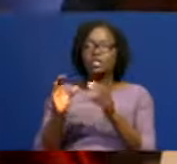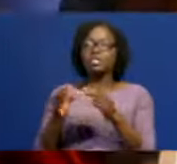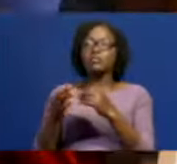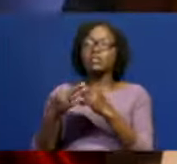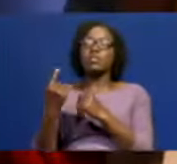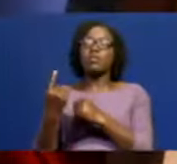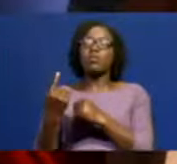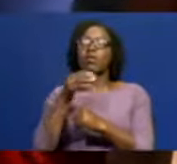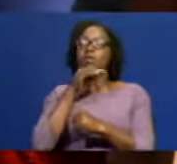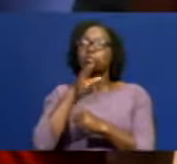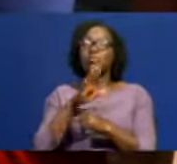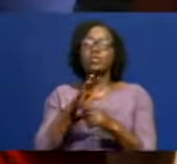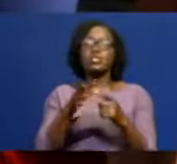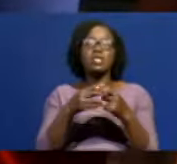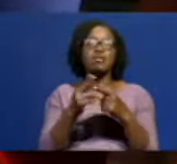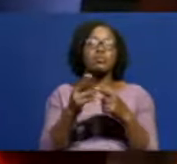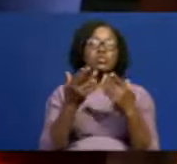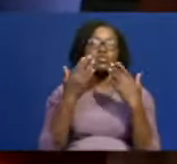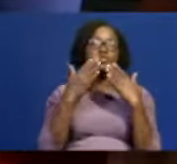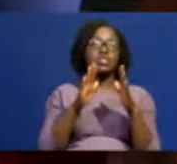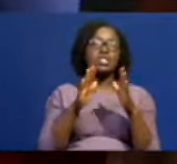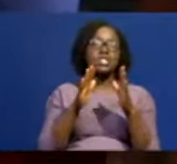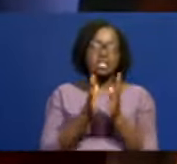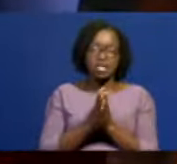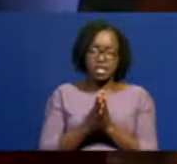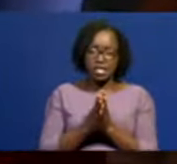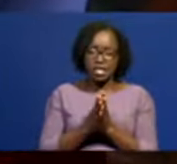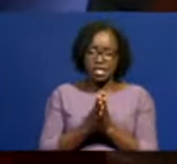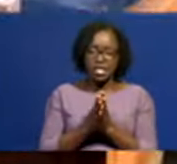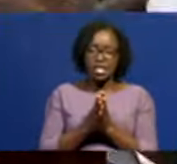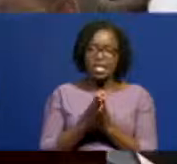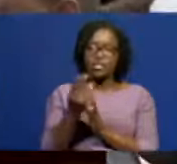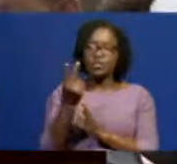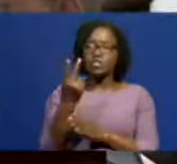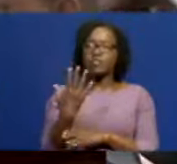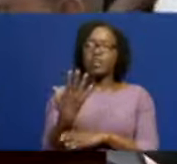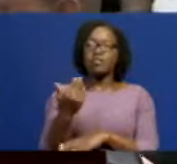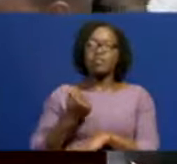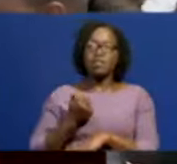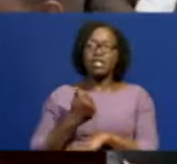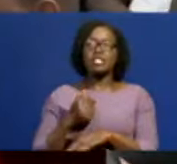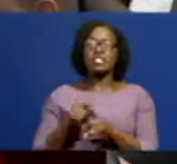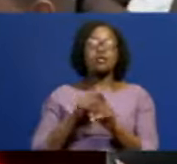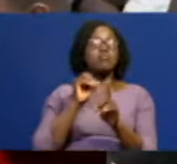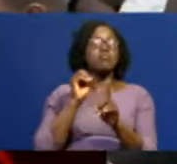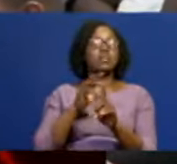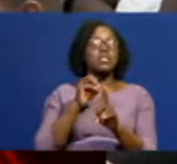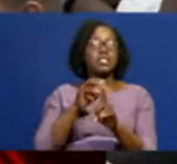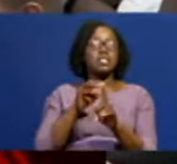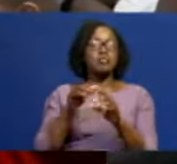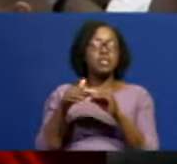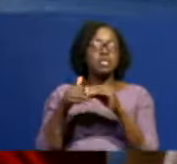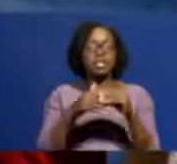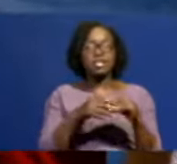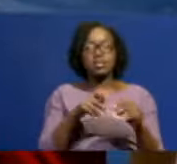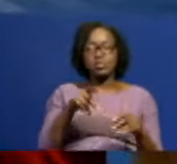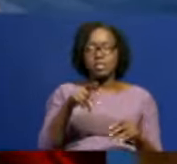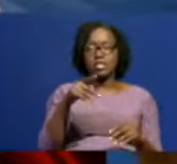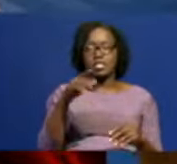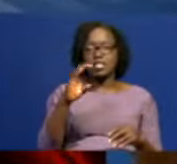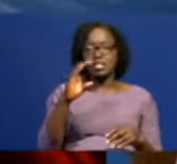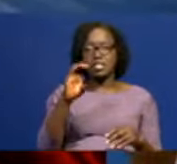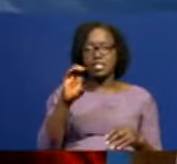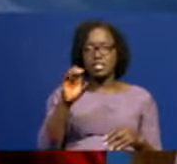boys who underwent circumcision rite of passage and 25 girls who underwent mentorship and guidance at PCA Makupa